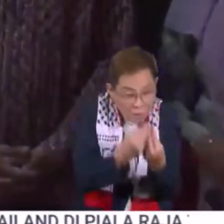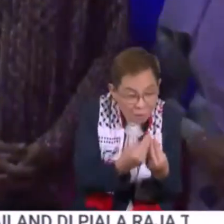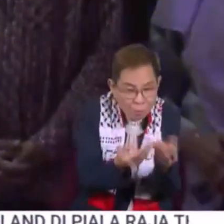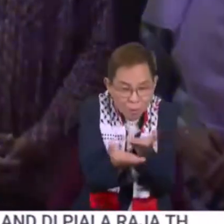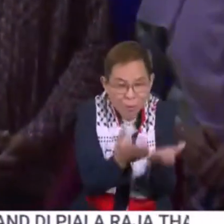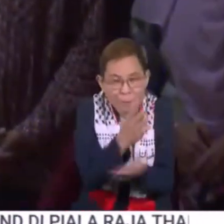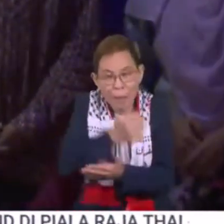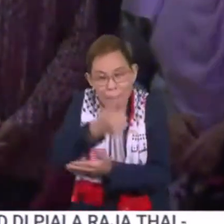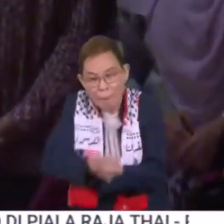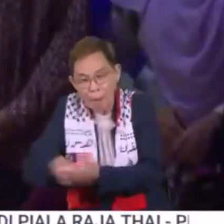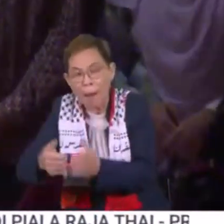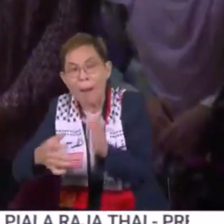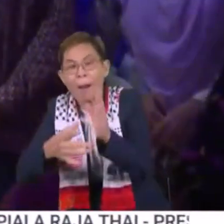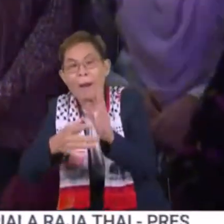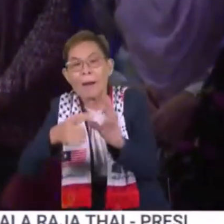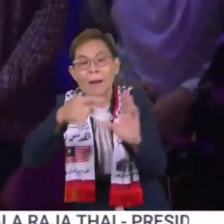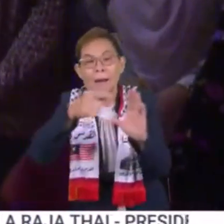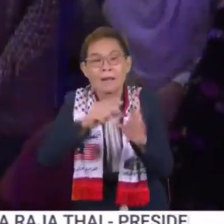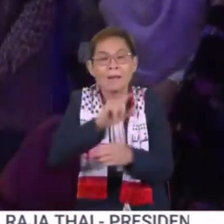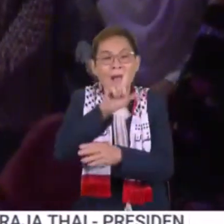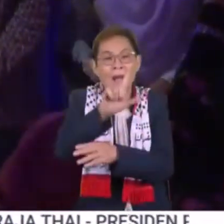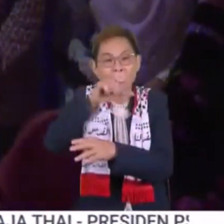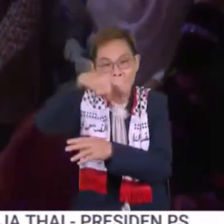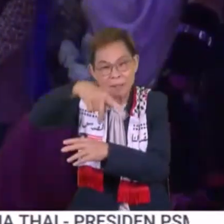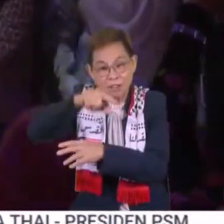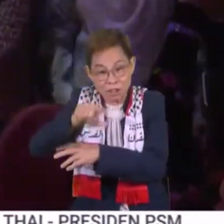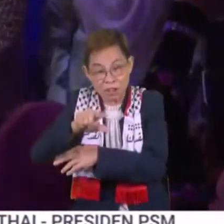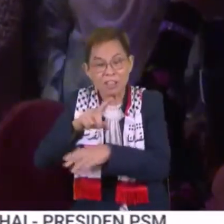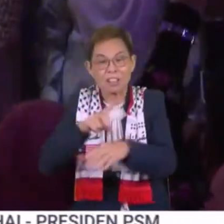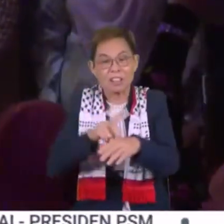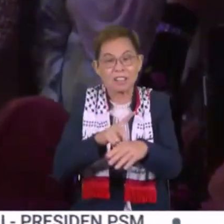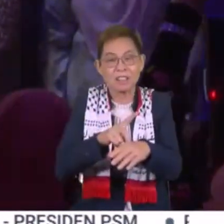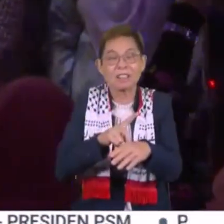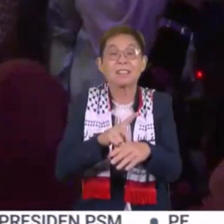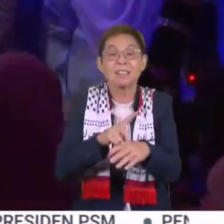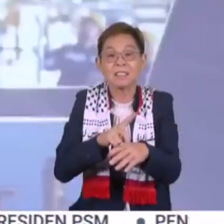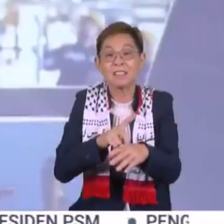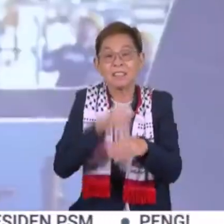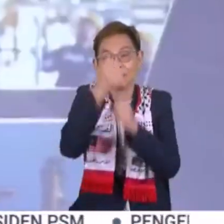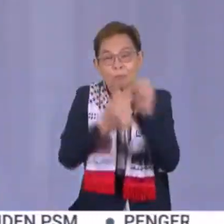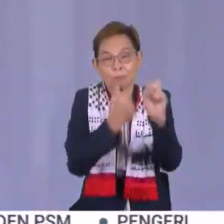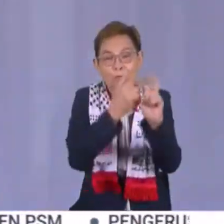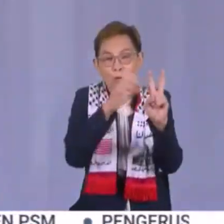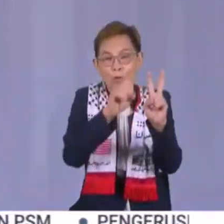Perkhidmatan dan Peralatan Minyak dan Gas OGSE 2024.